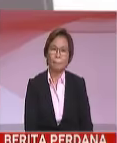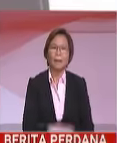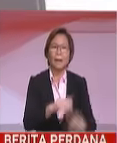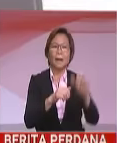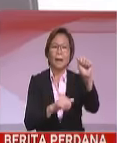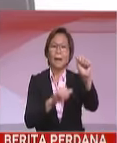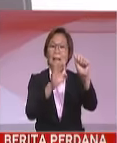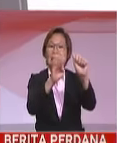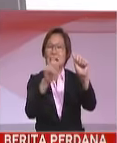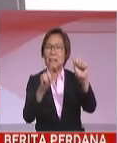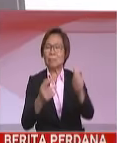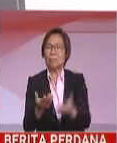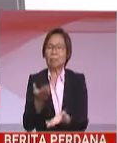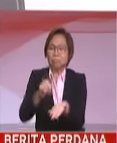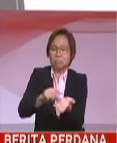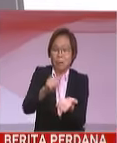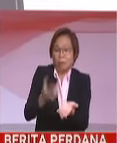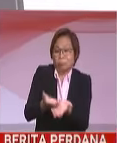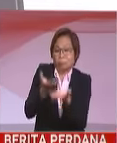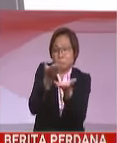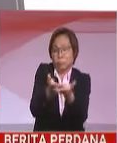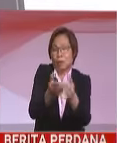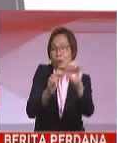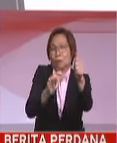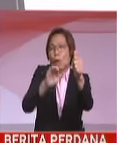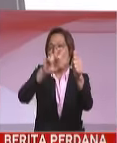AET menawarkan geran bernilai